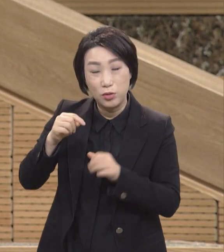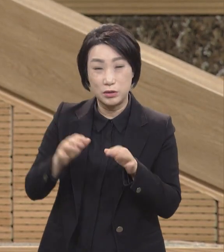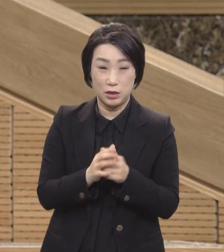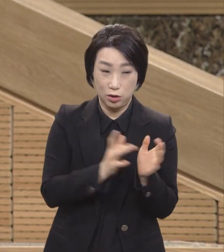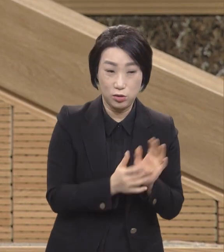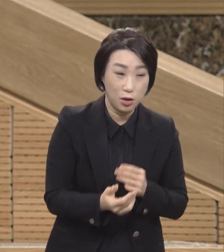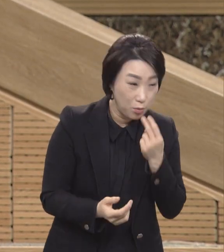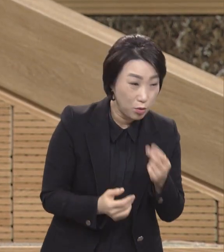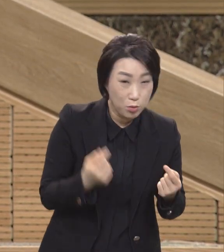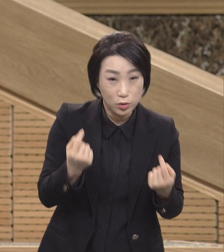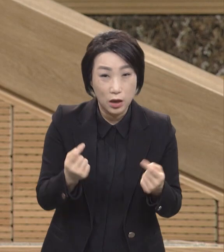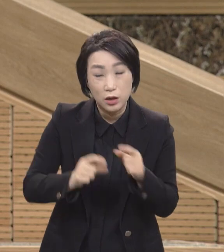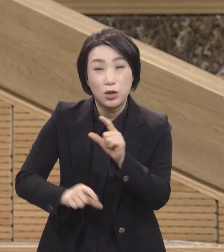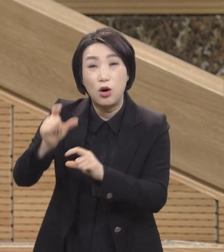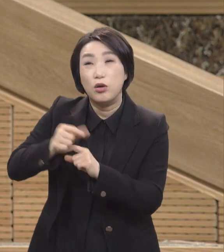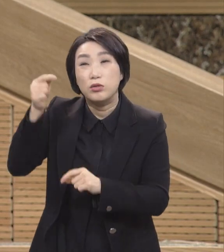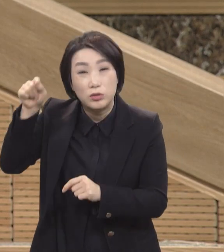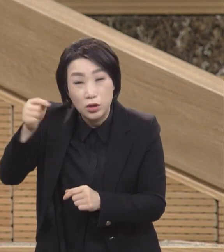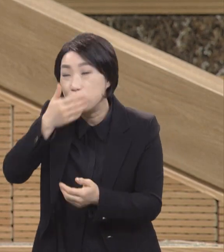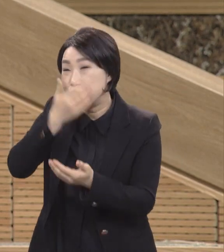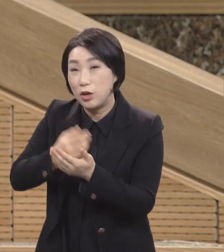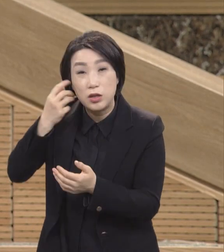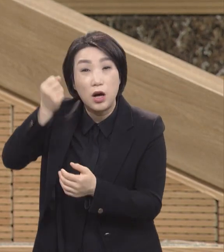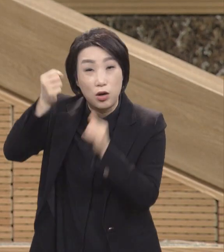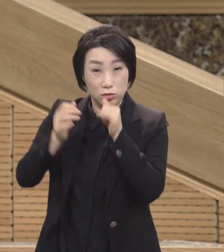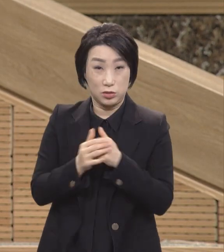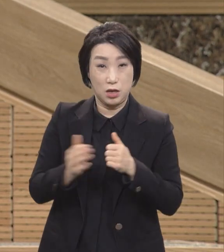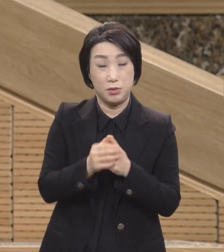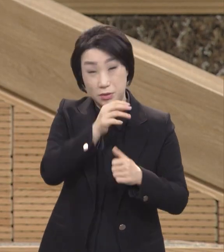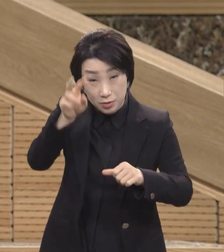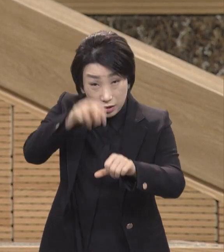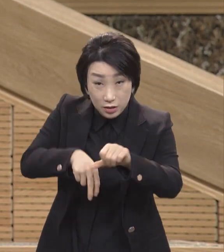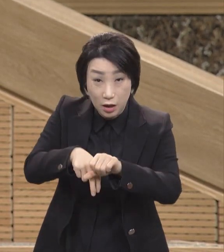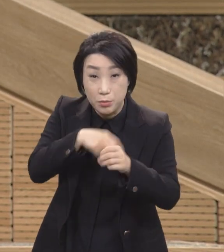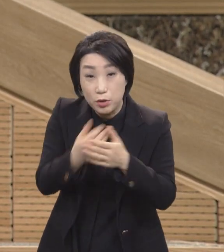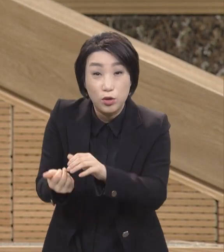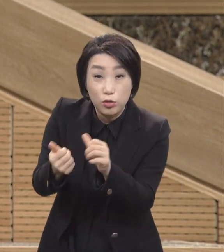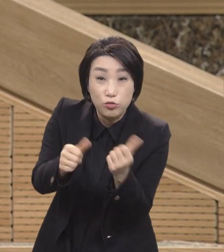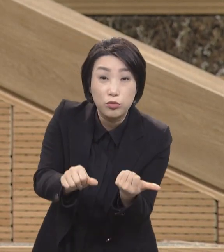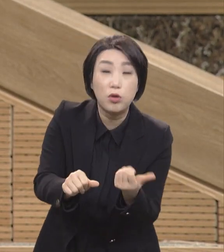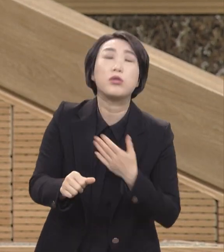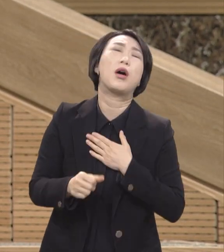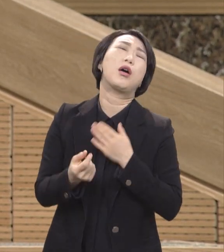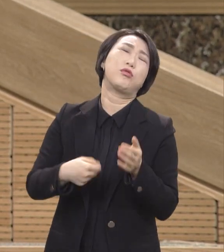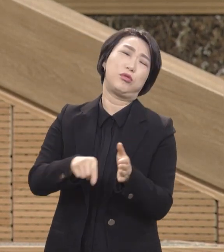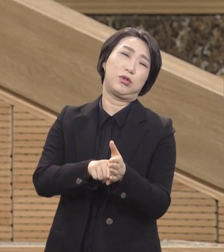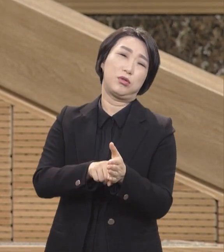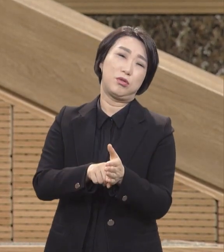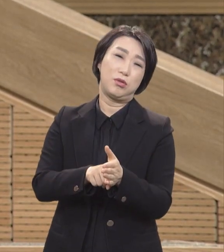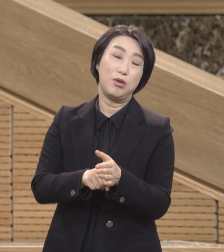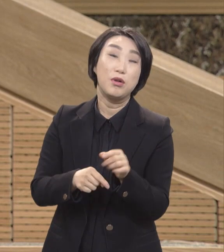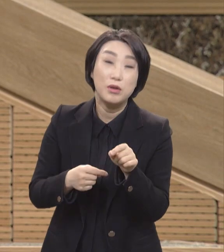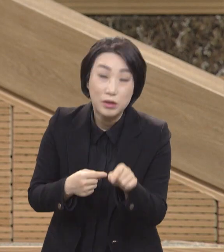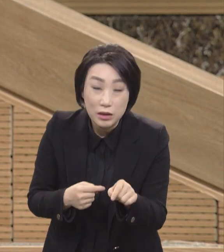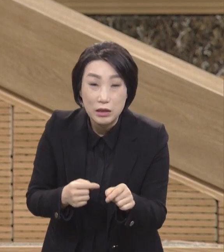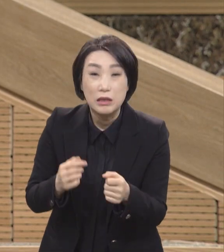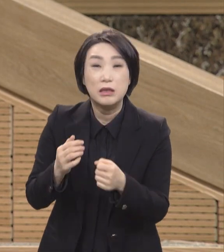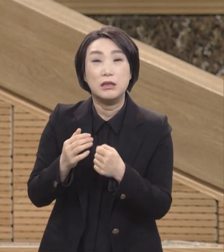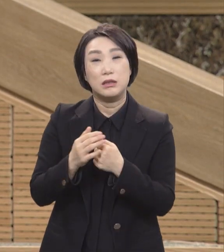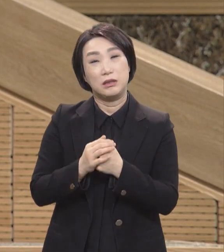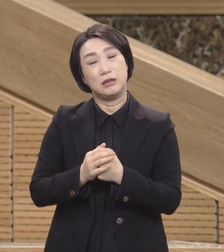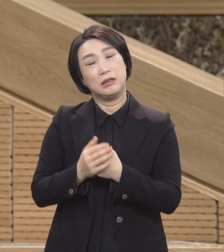크게 여겼기에 나후에 죽어주시는 이요. 이